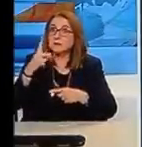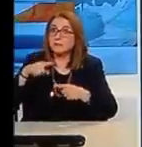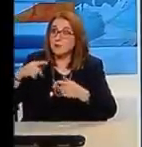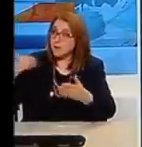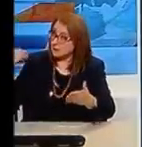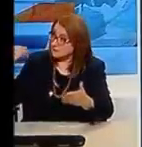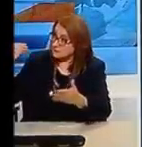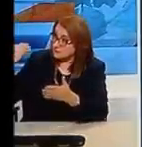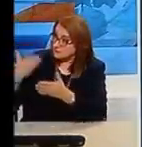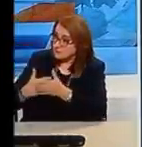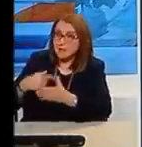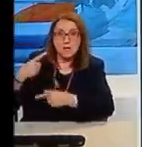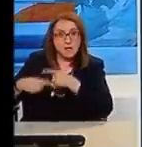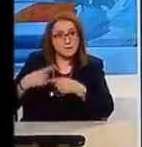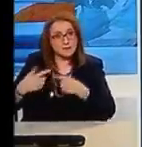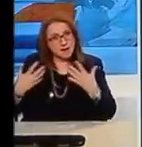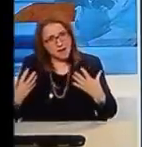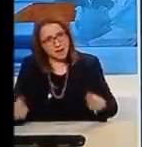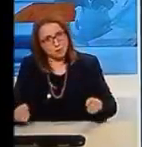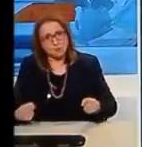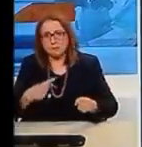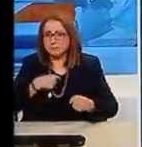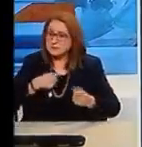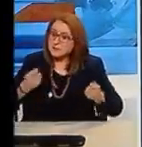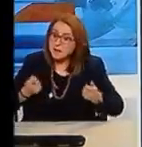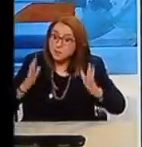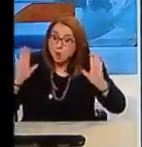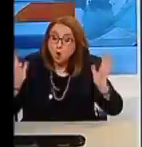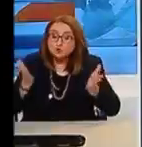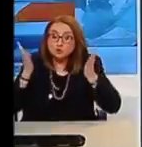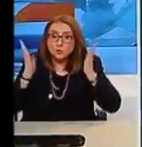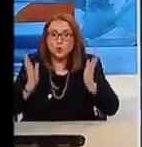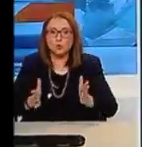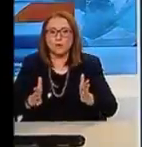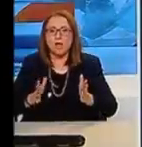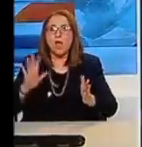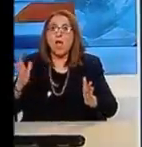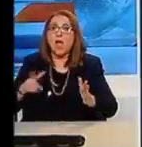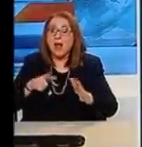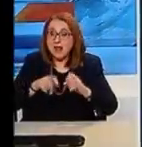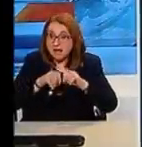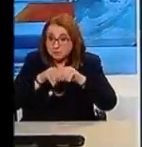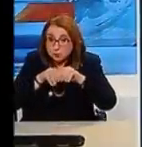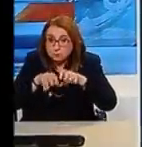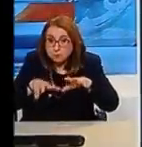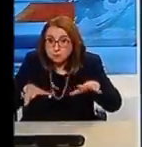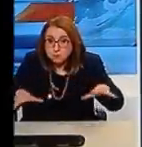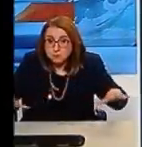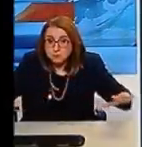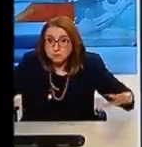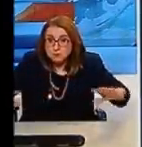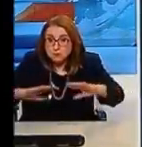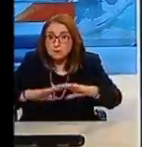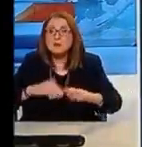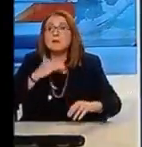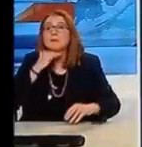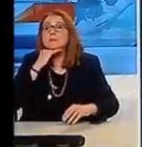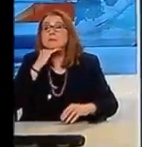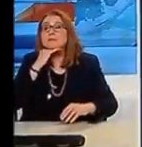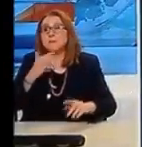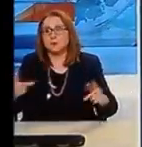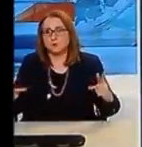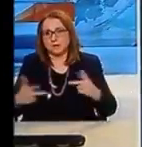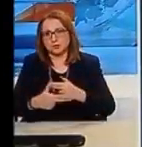μας. Θα κάνουμε όλα όσα πρέπει, αλλά τίποτα δεν μπορεί να σταματήσει την αλυσίδα εξάπλωσης του ιού, την οποιαδήποτε νέα